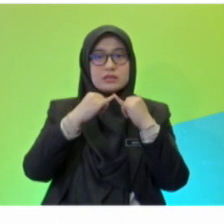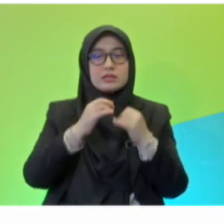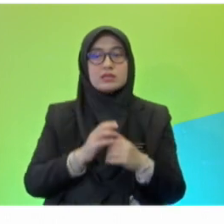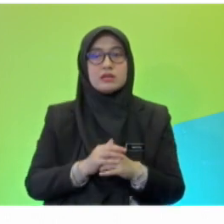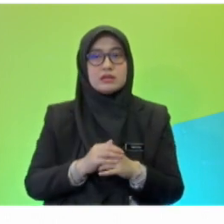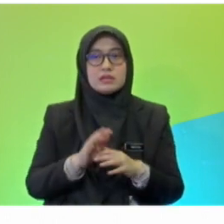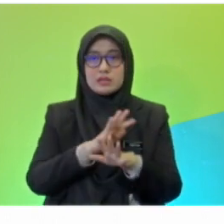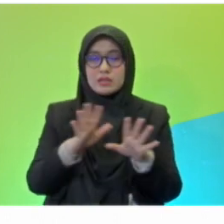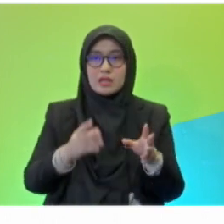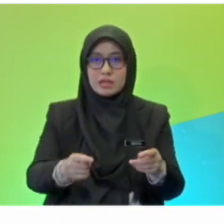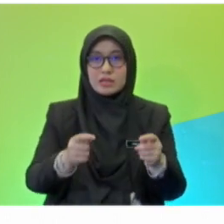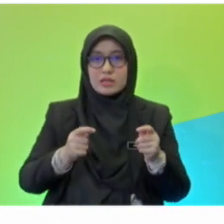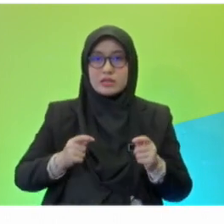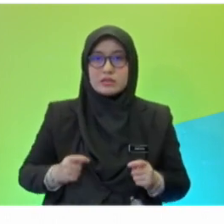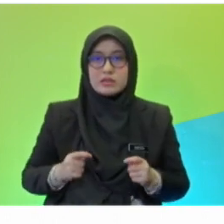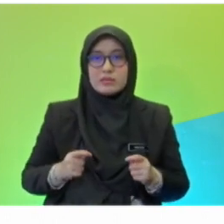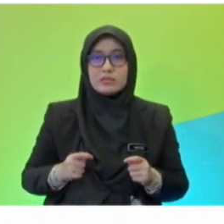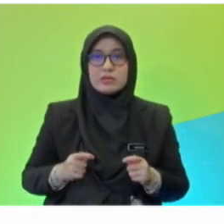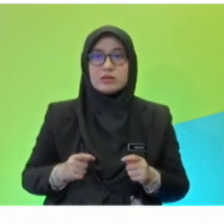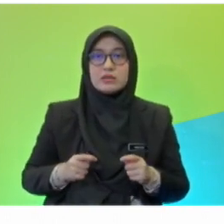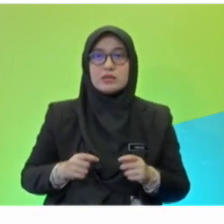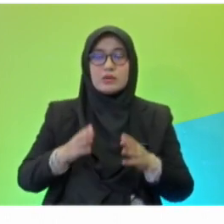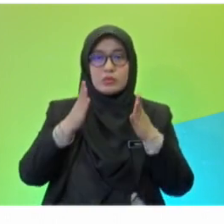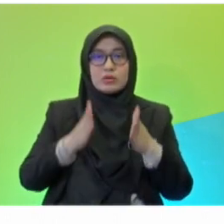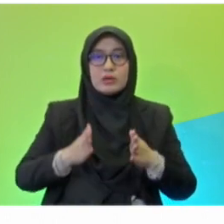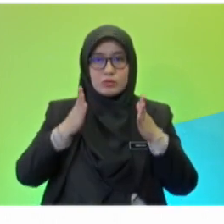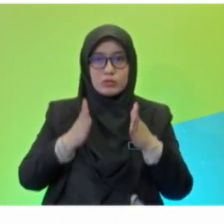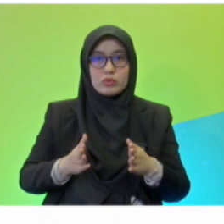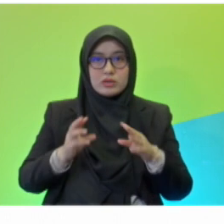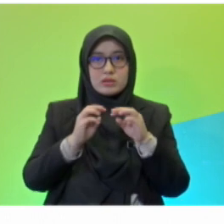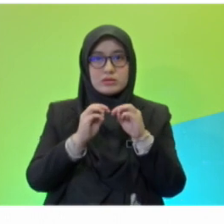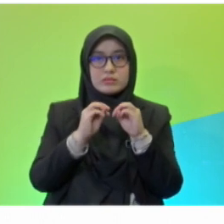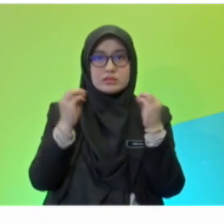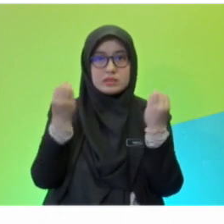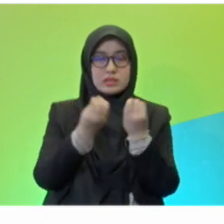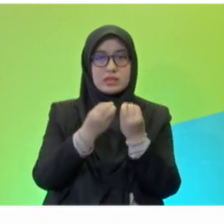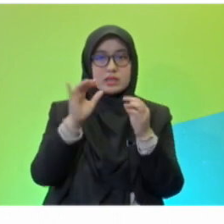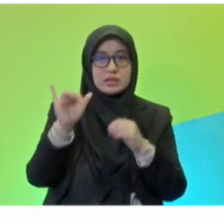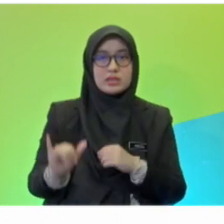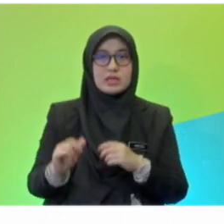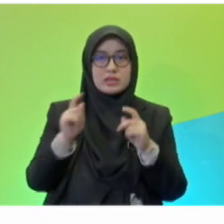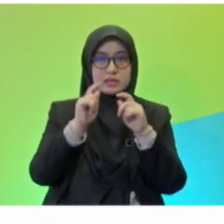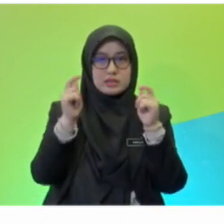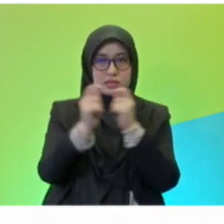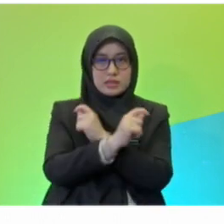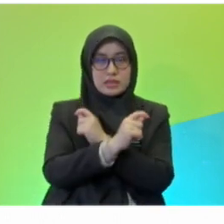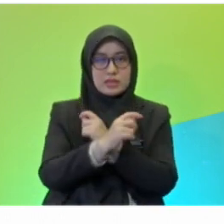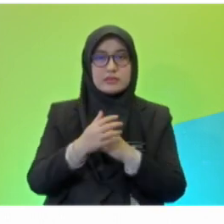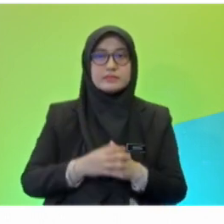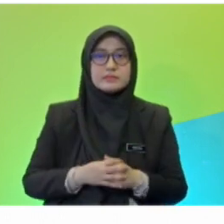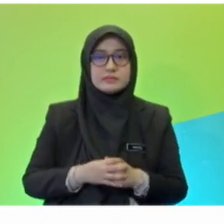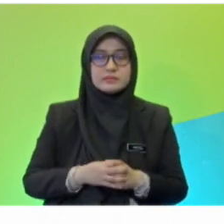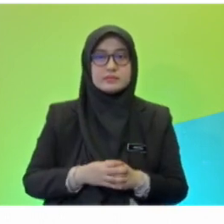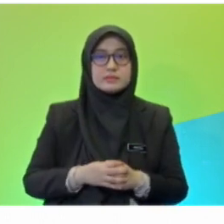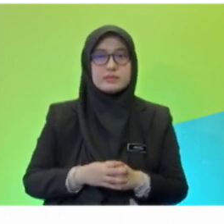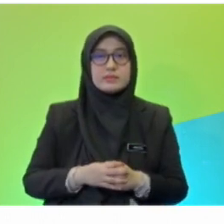tengok oke yang kedua sokongan sokongan terhadap penentangan tersebut tidak menyeluruh tak semua orang menyukung penerangan itu